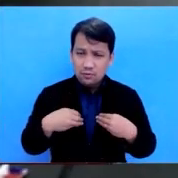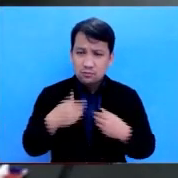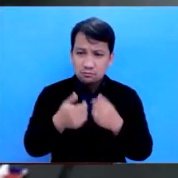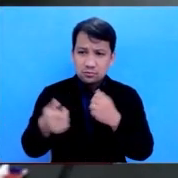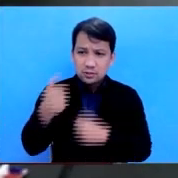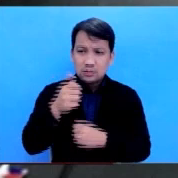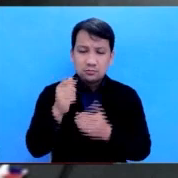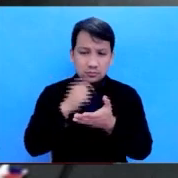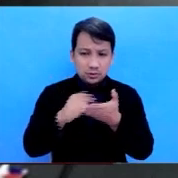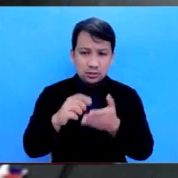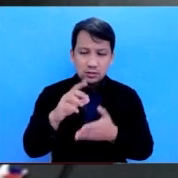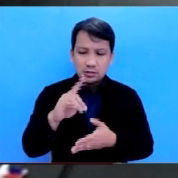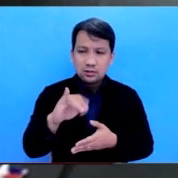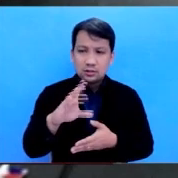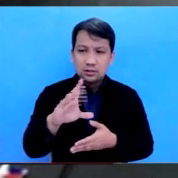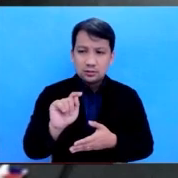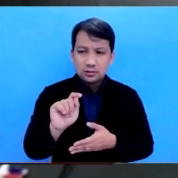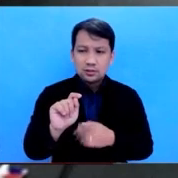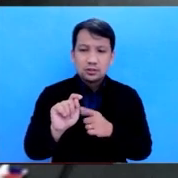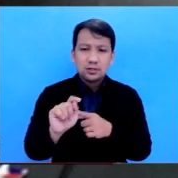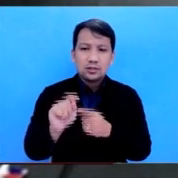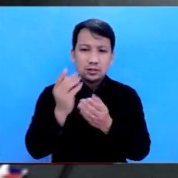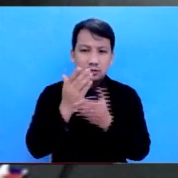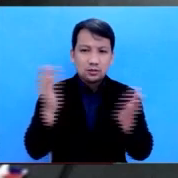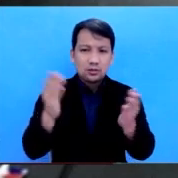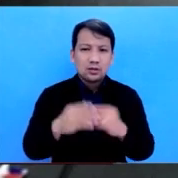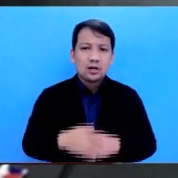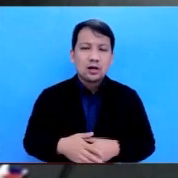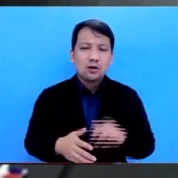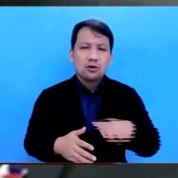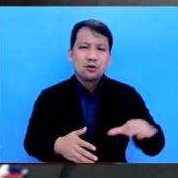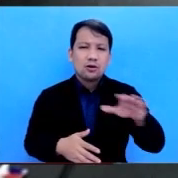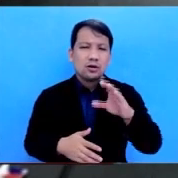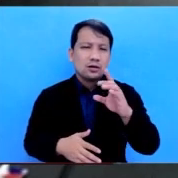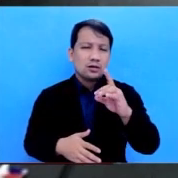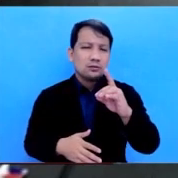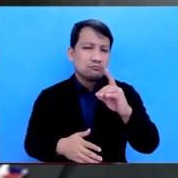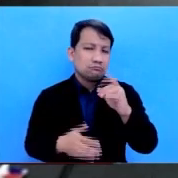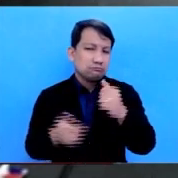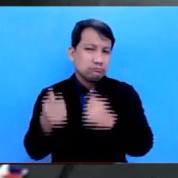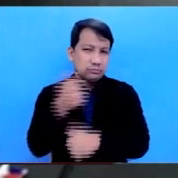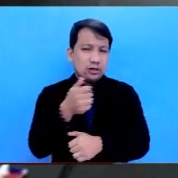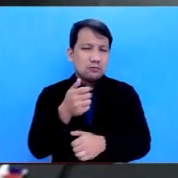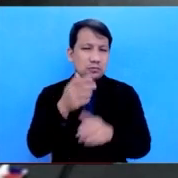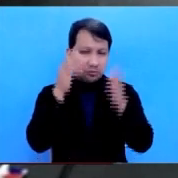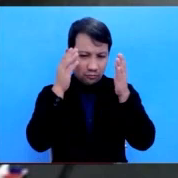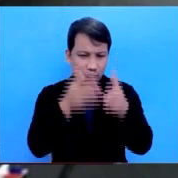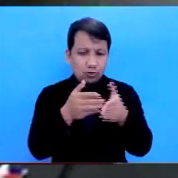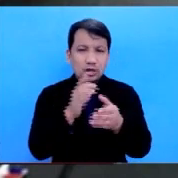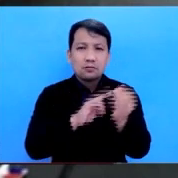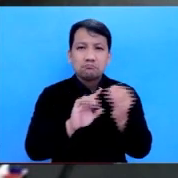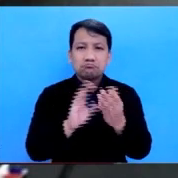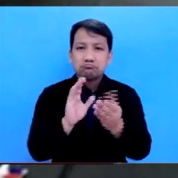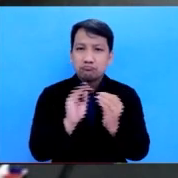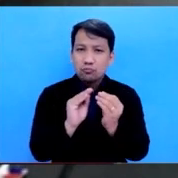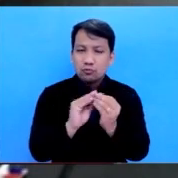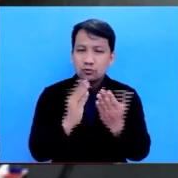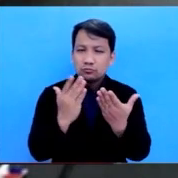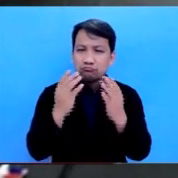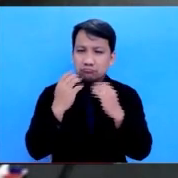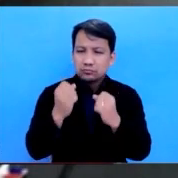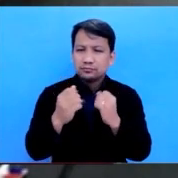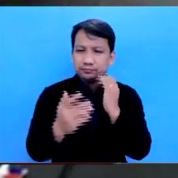ng Department of Information and Communications Technology o DICT. Pagtutuunan niya raw ng pansin ang pagpapaigting ng